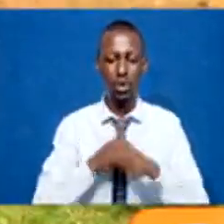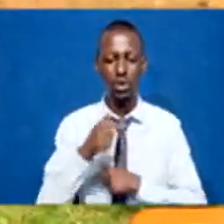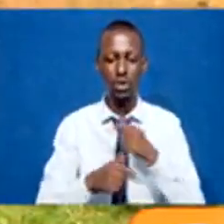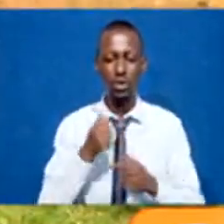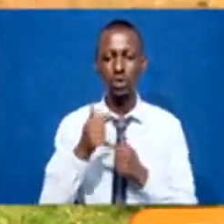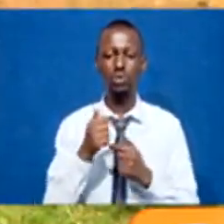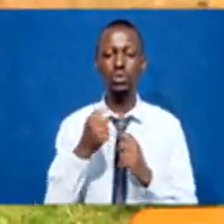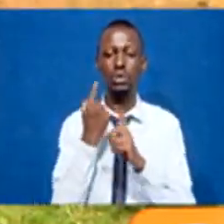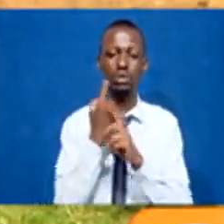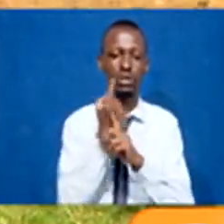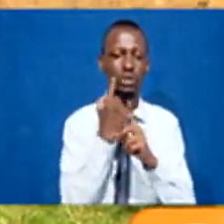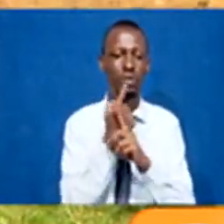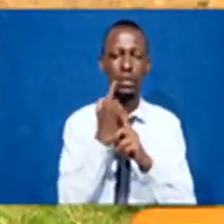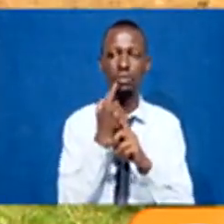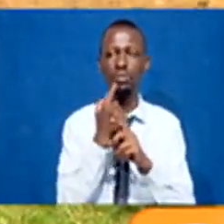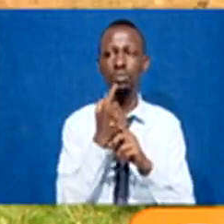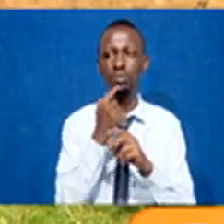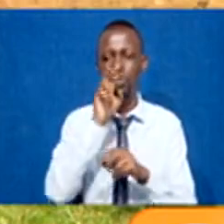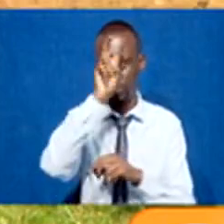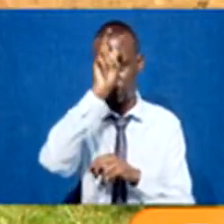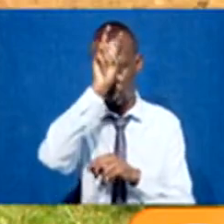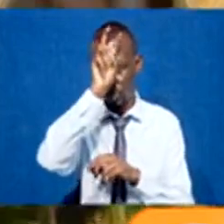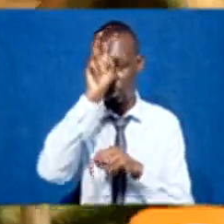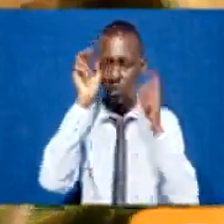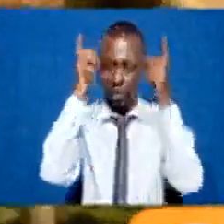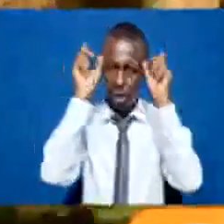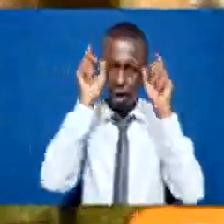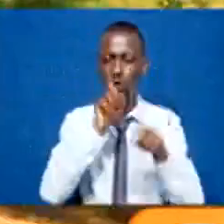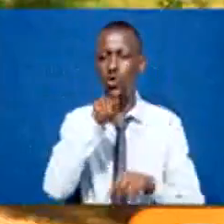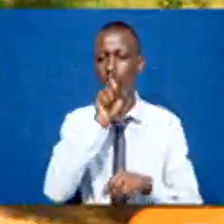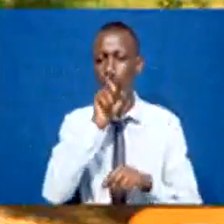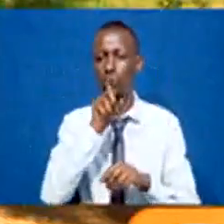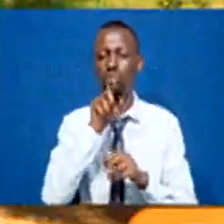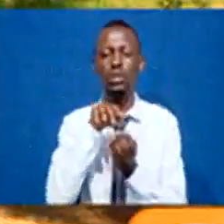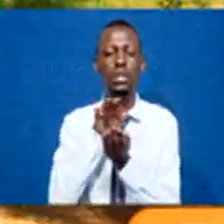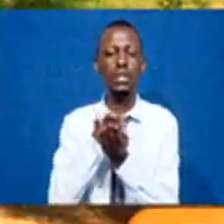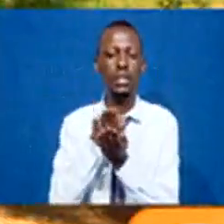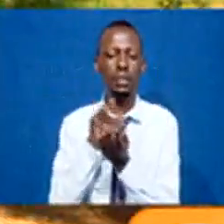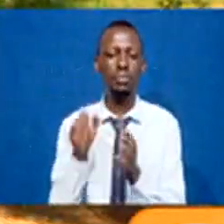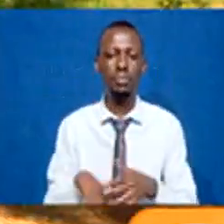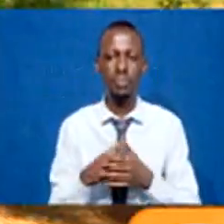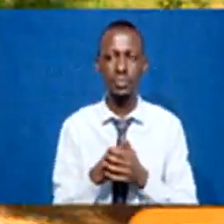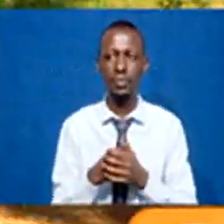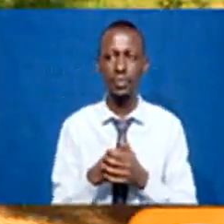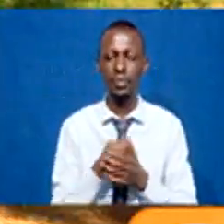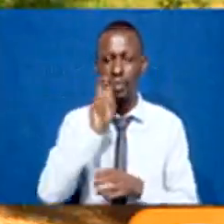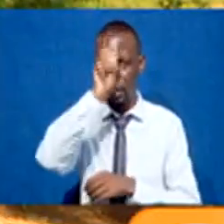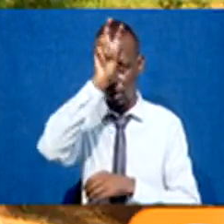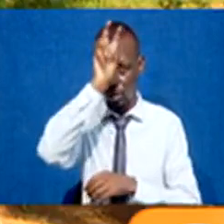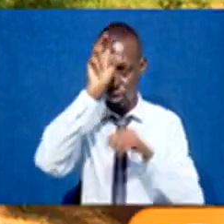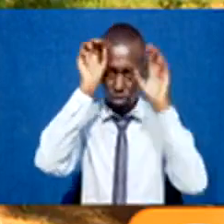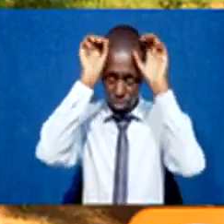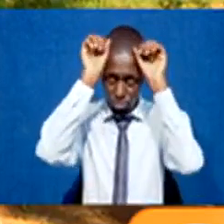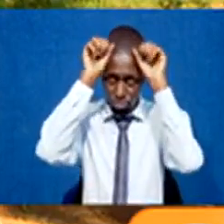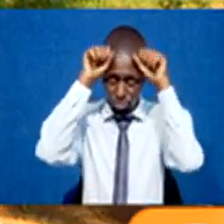anawafuga mifugo mbalimbali kwa shamba moja kwa pamoja. Nafuga mbuzi, kondoo,